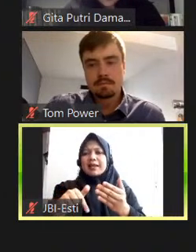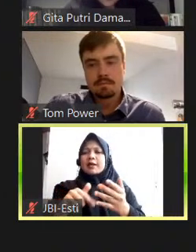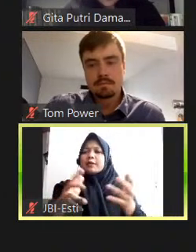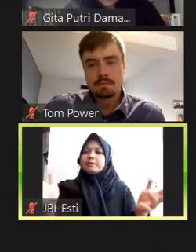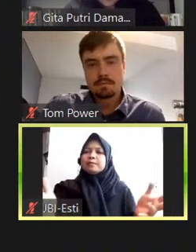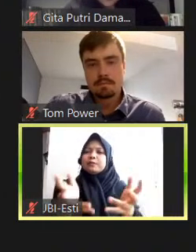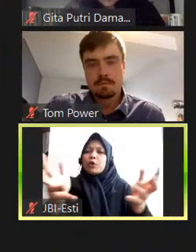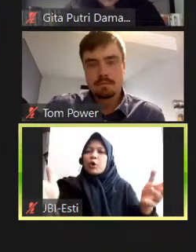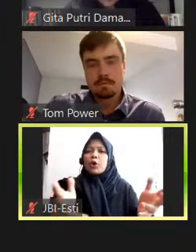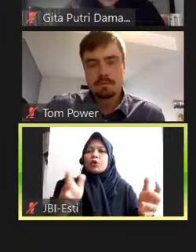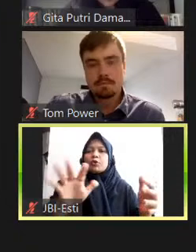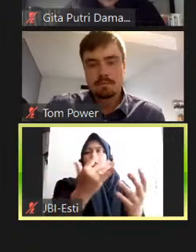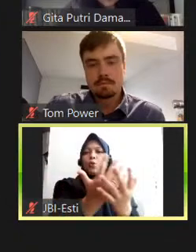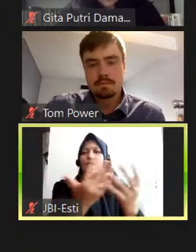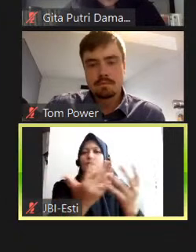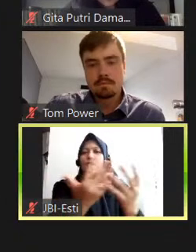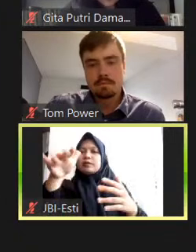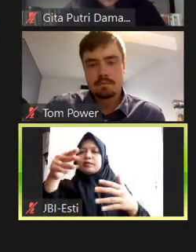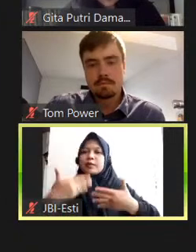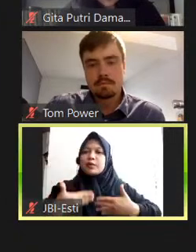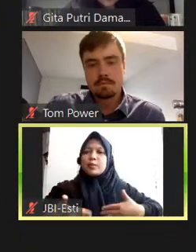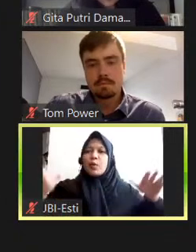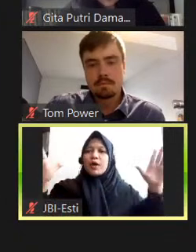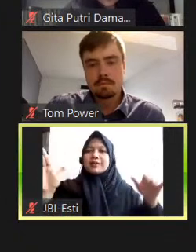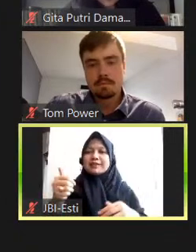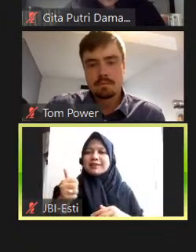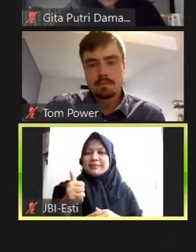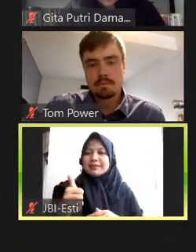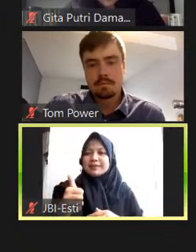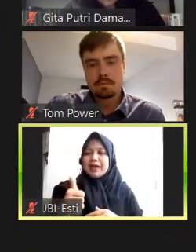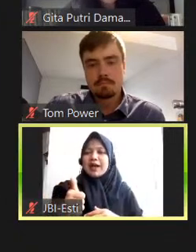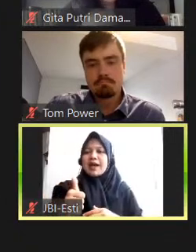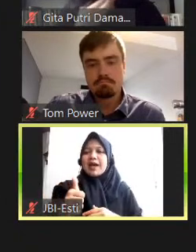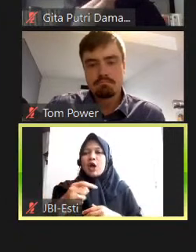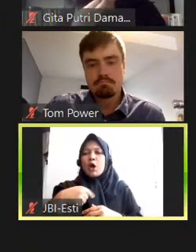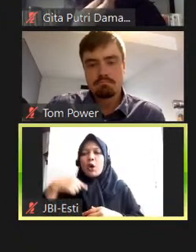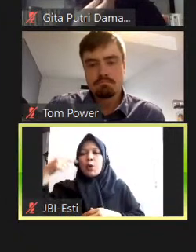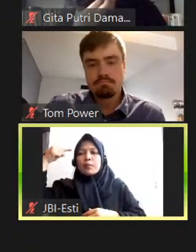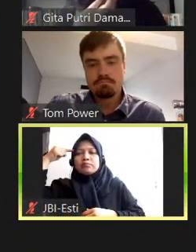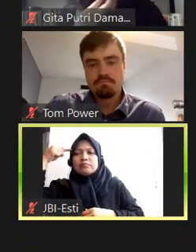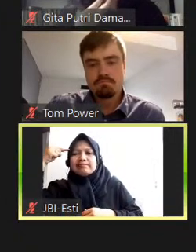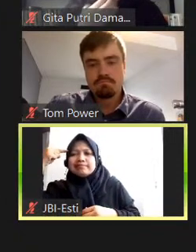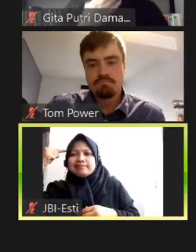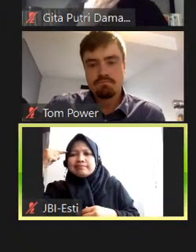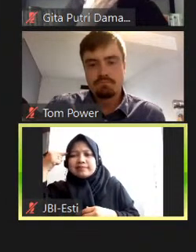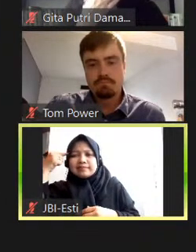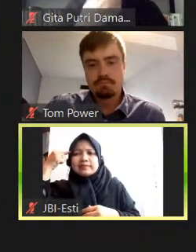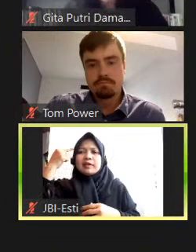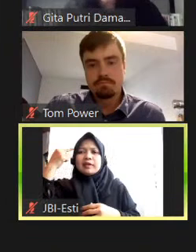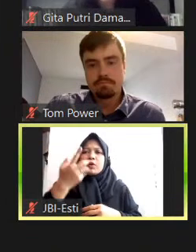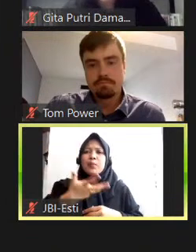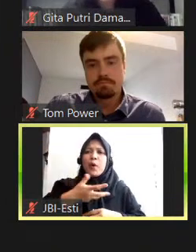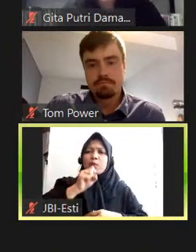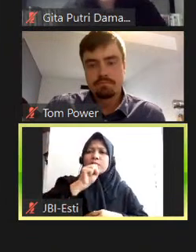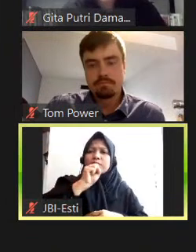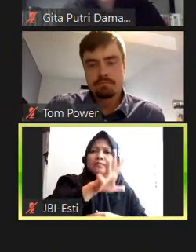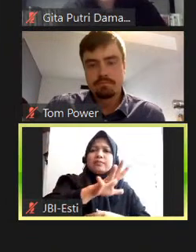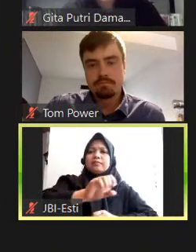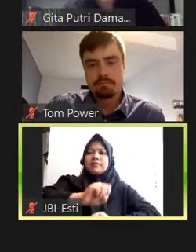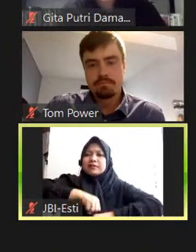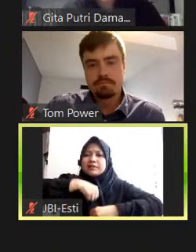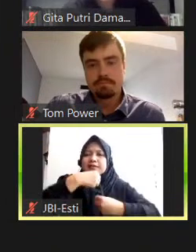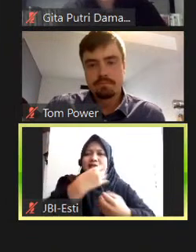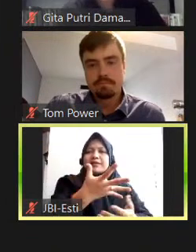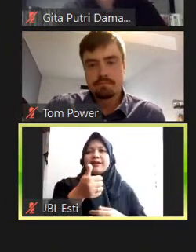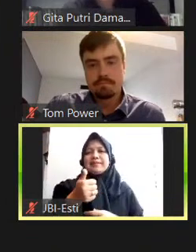demokrasi dan juga menyampaikan pokok pikiran mereka kepada publik ya. Tetapi di